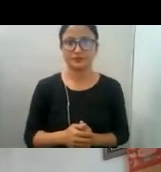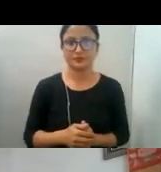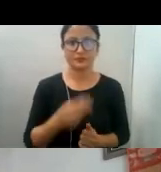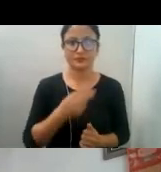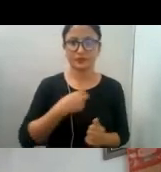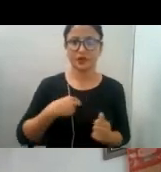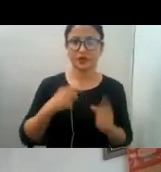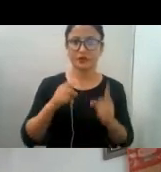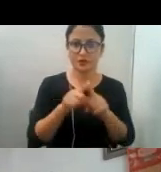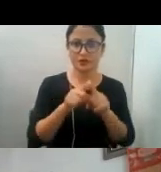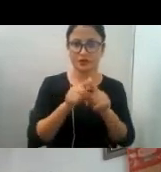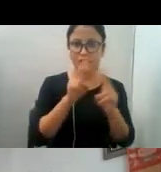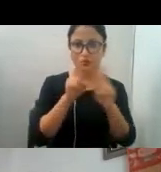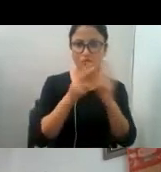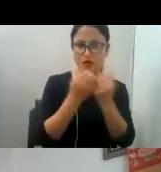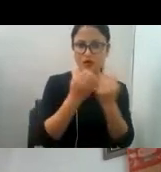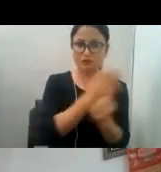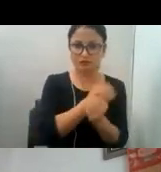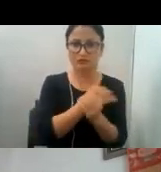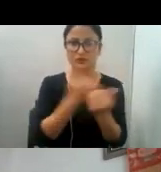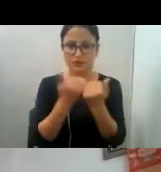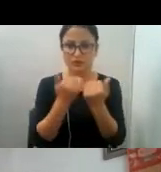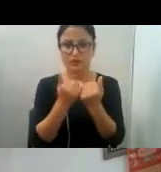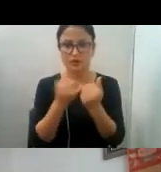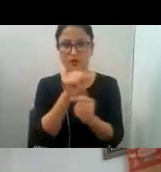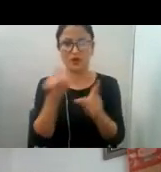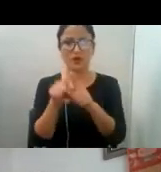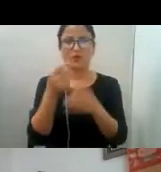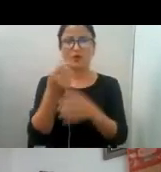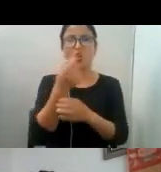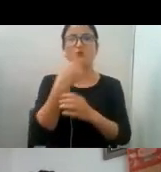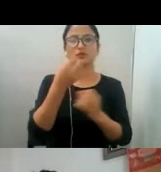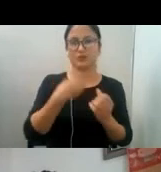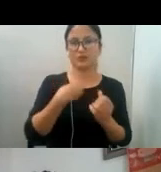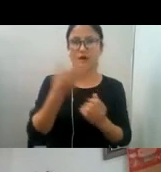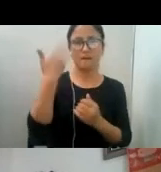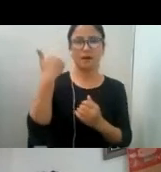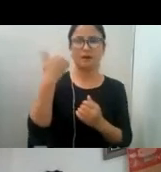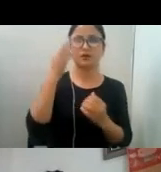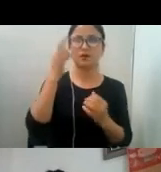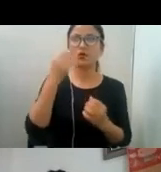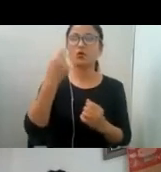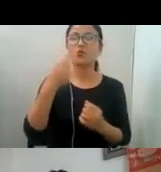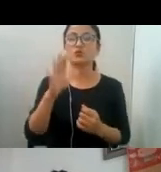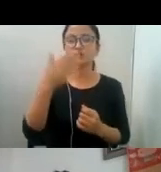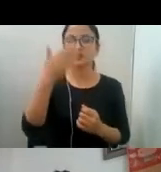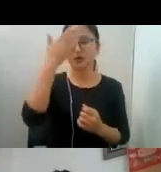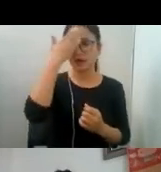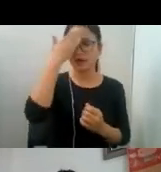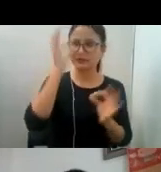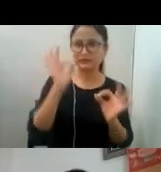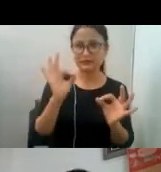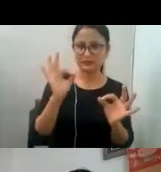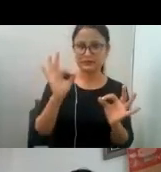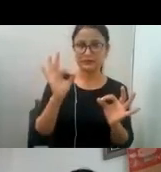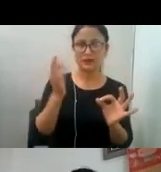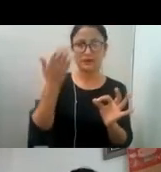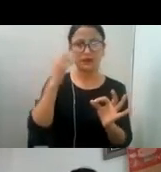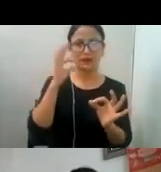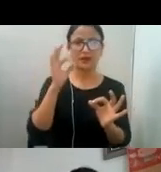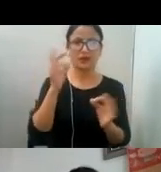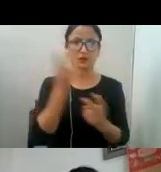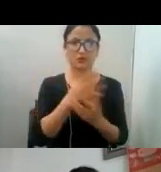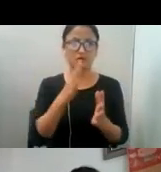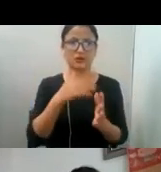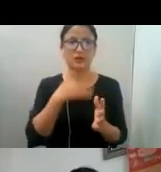डक्टरसँग पनि कुरा गरेको, उहाँले पनि दबाई दिनुभयो, पहिलाको भन्दा कस्तो के छ भन्नुभयो. अहिले मलाई राम्रो छ, पहिलाको जस्तो छैन,